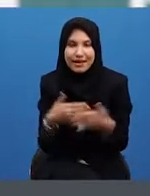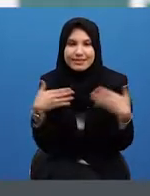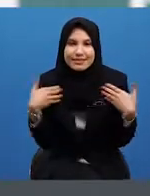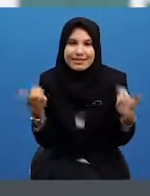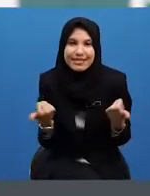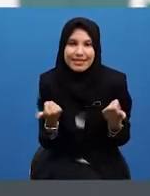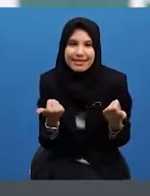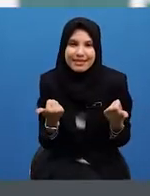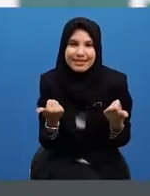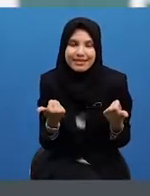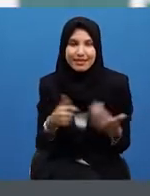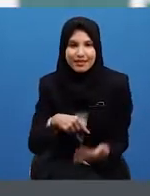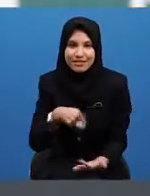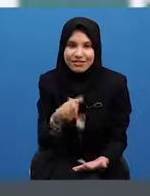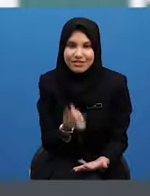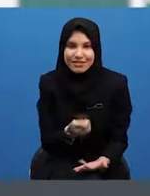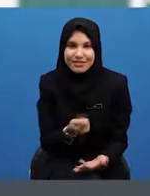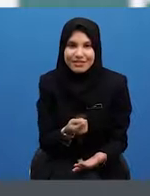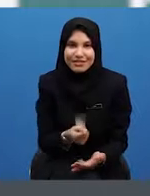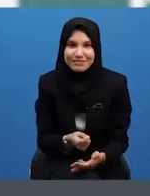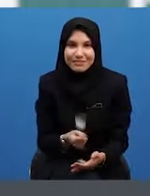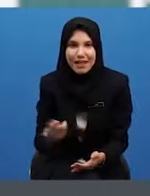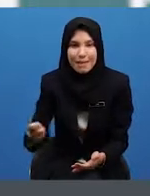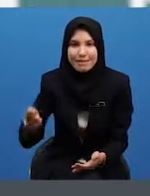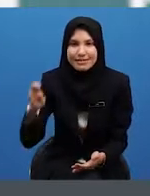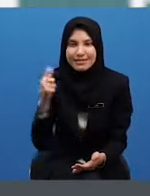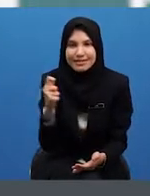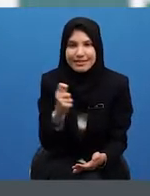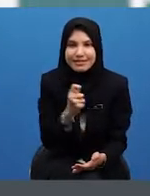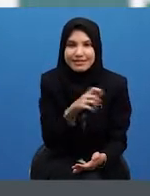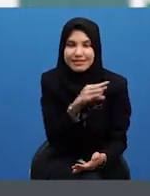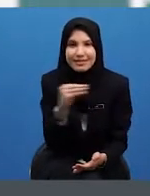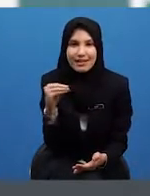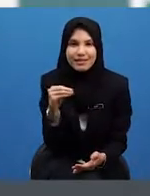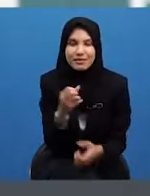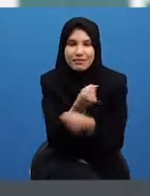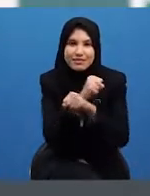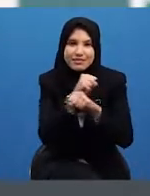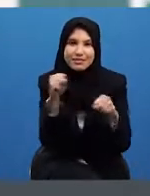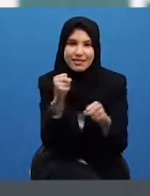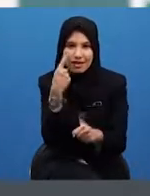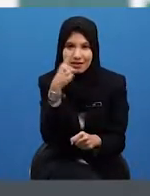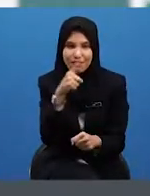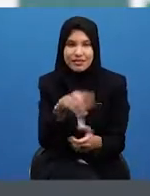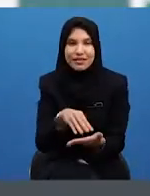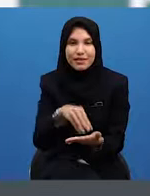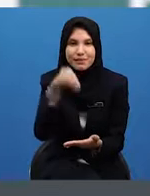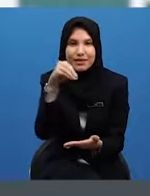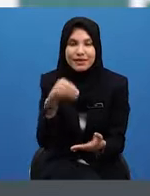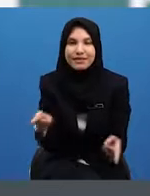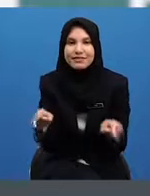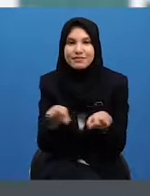sehat Curia bertenaga dan bersiap sedia untuk Belajar